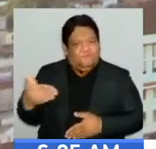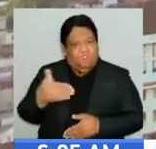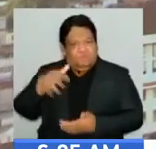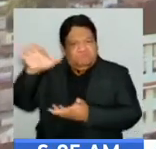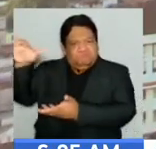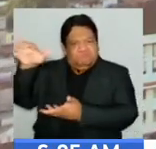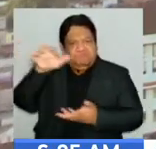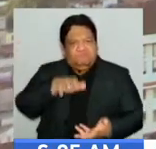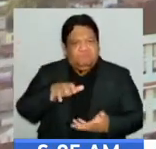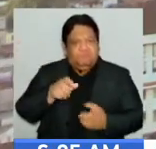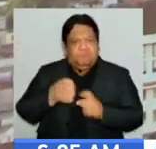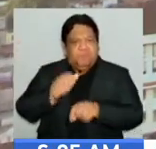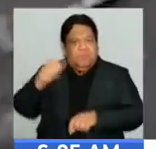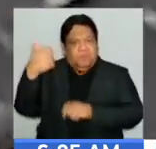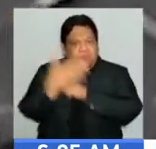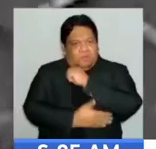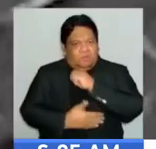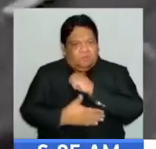bernadet